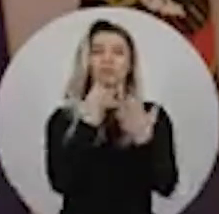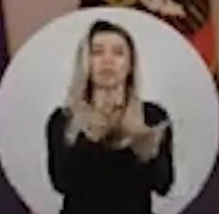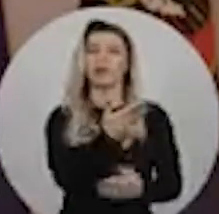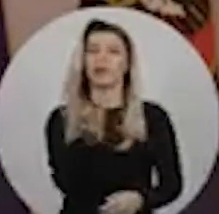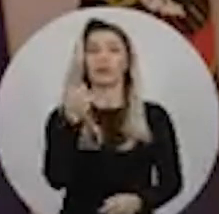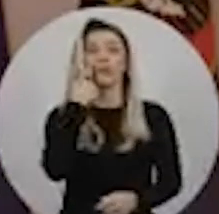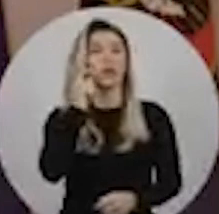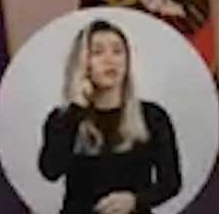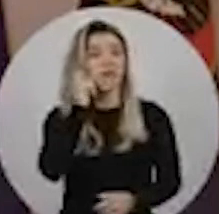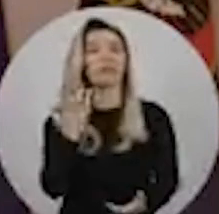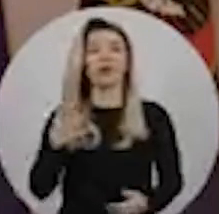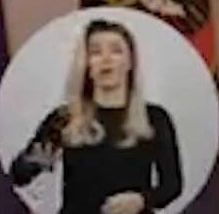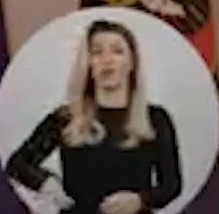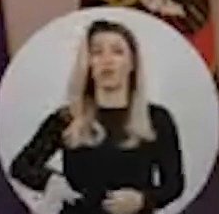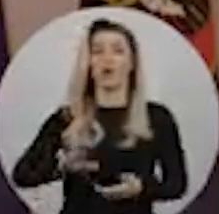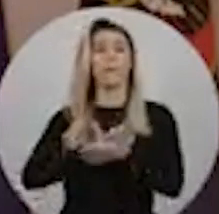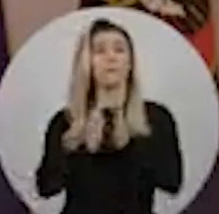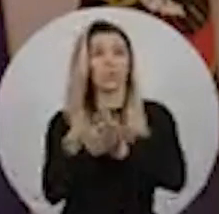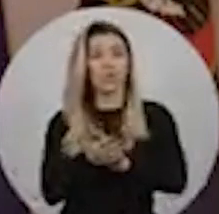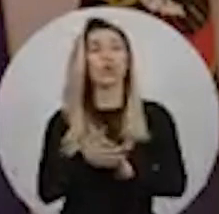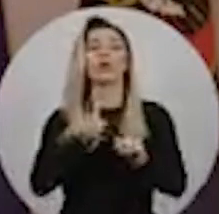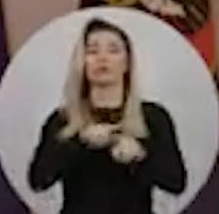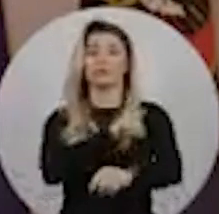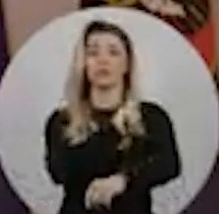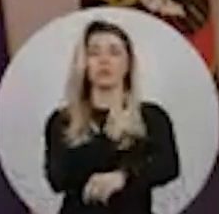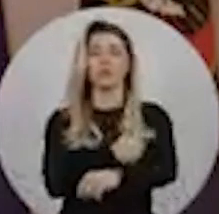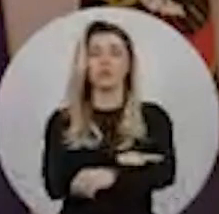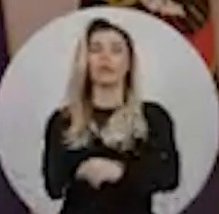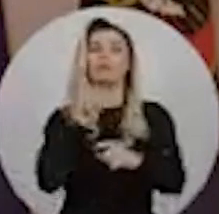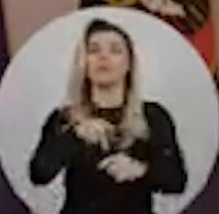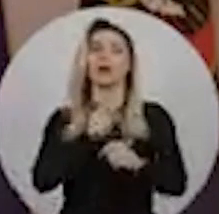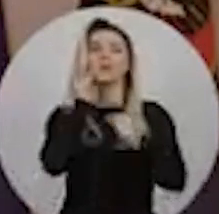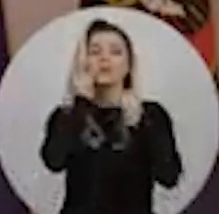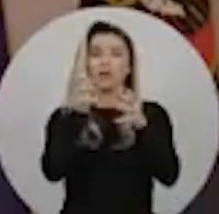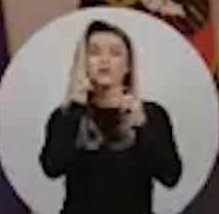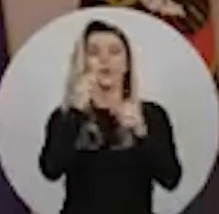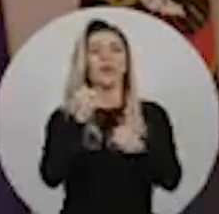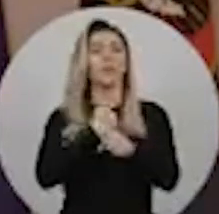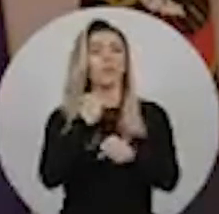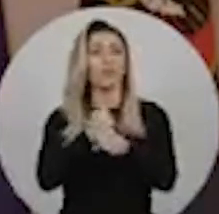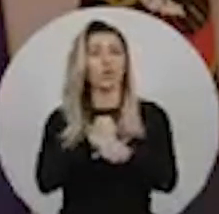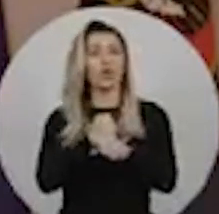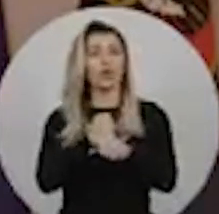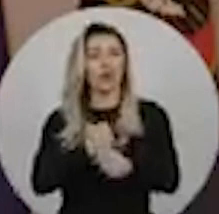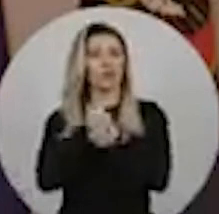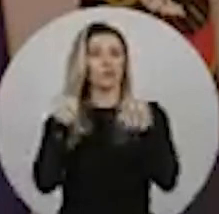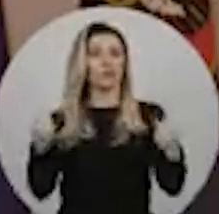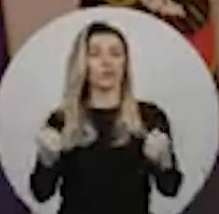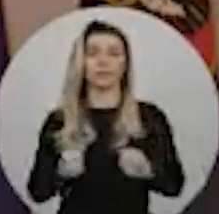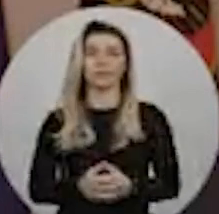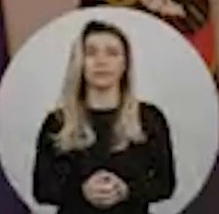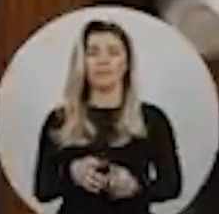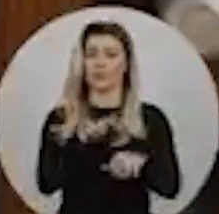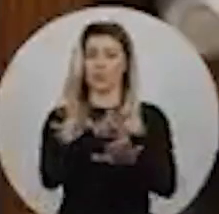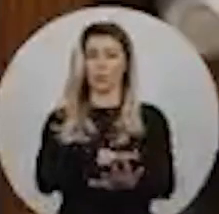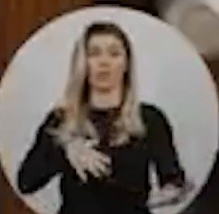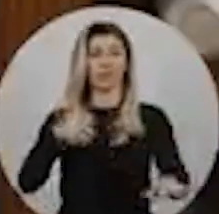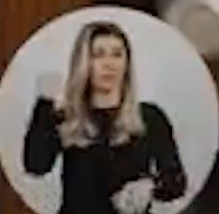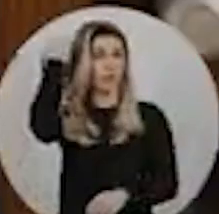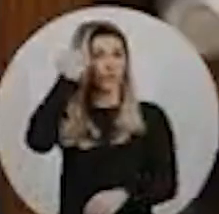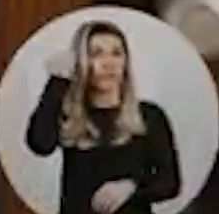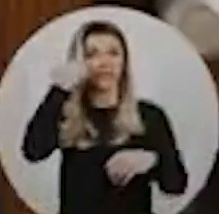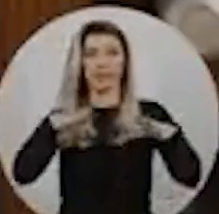gjitha tyre vajza dhe djem, burra dhe gra, të cilët janë burim i pashtershëm i energjisë, optimizmit e potencialit të pafund. Kuvendi